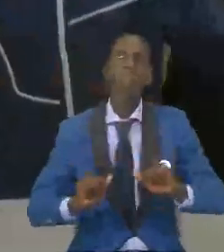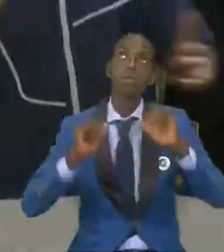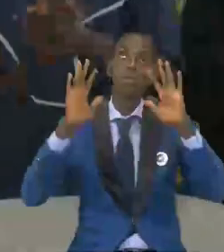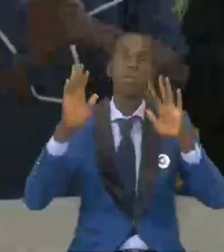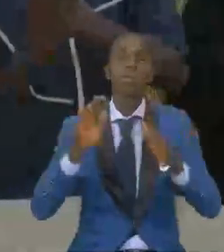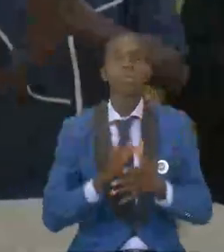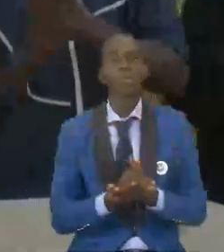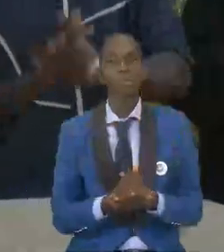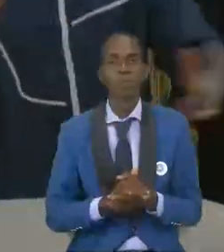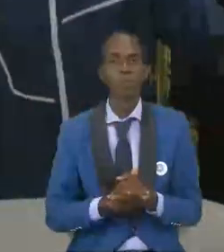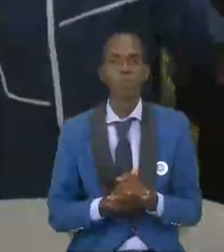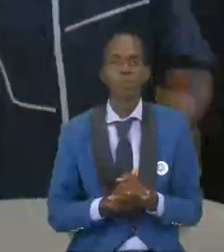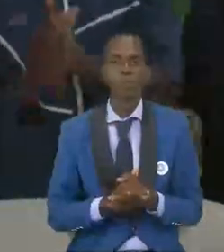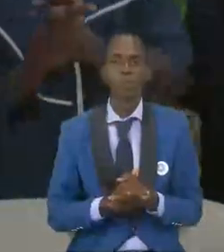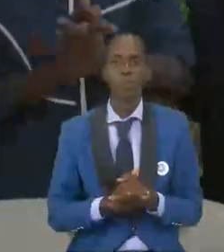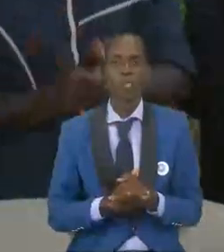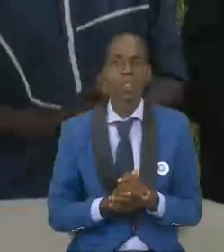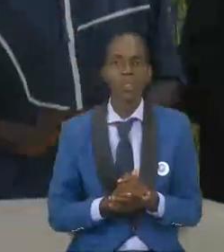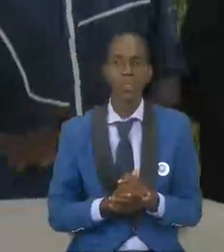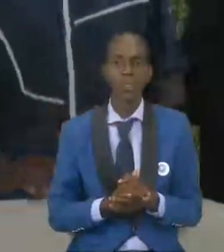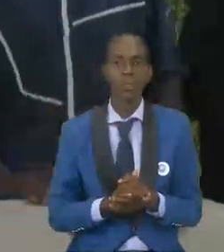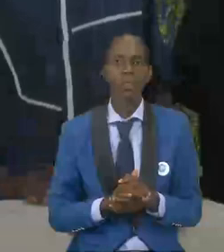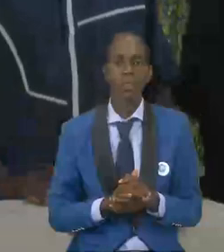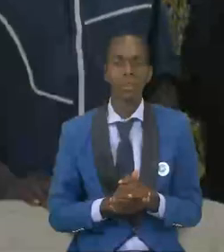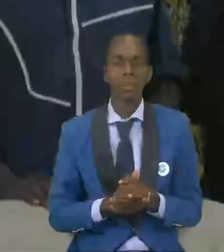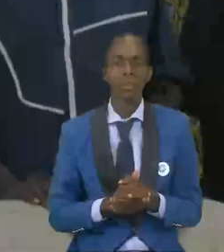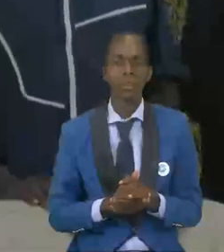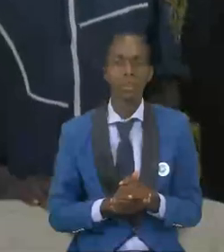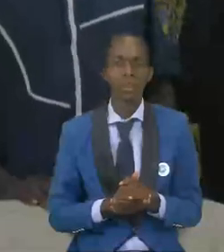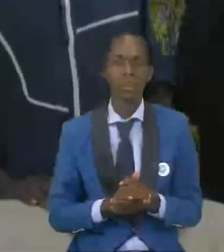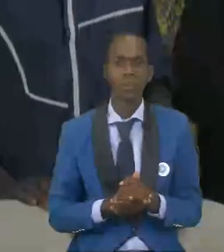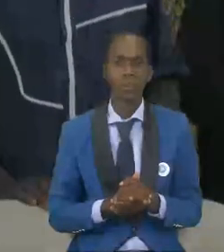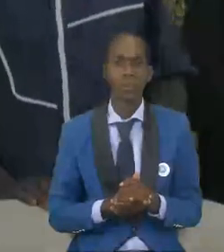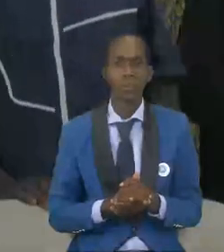dans une dans un dévouement de soumission